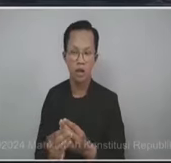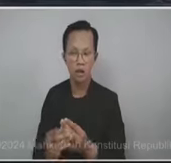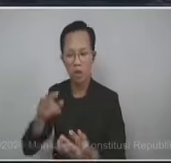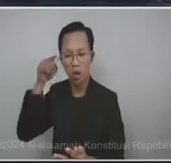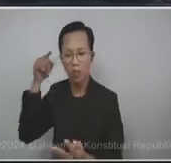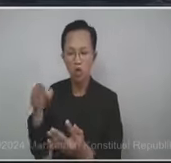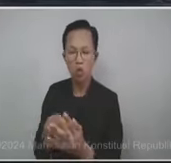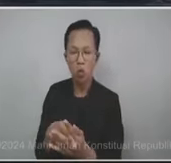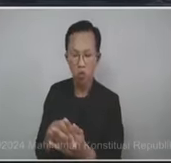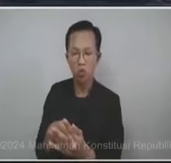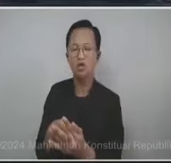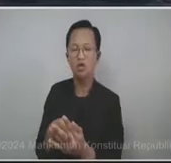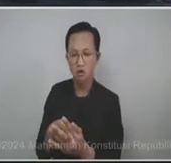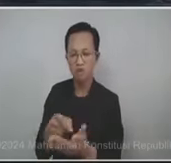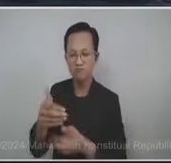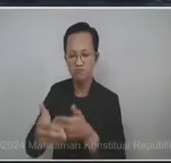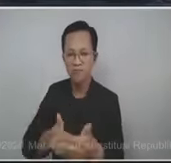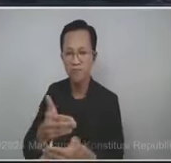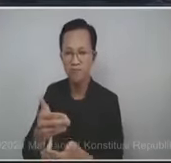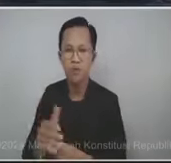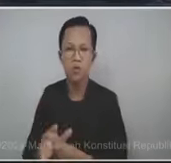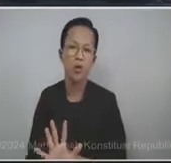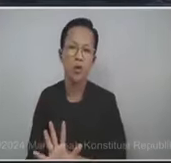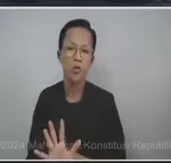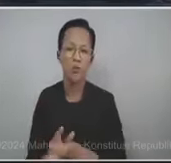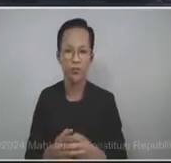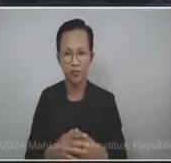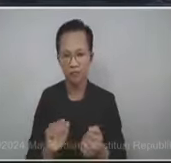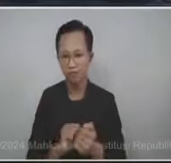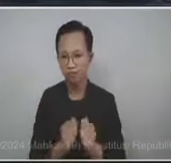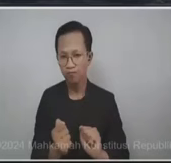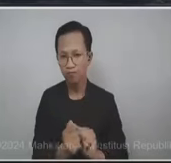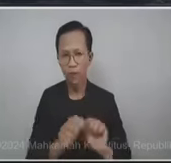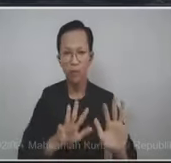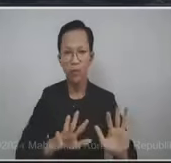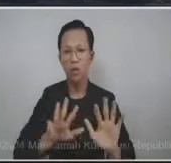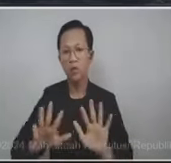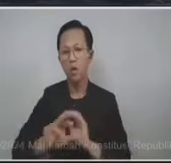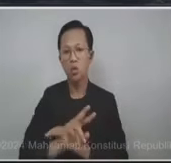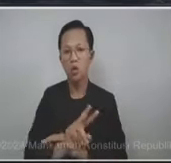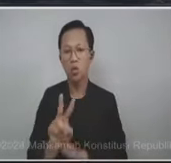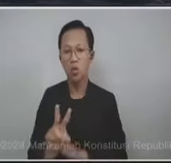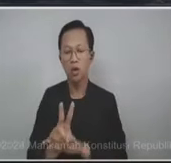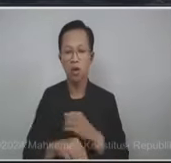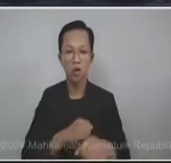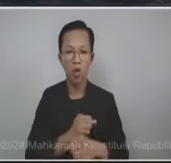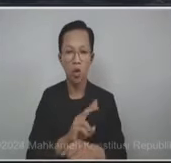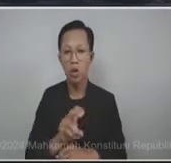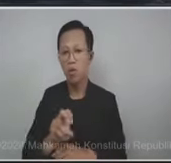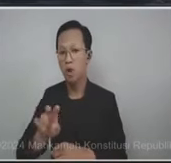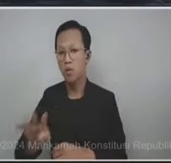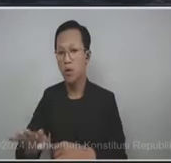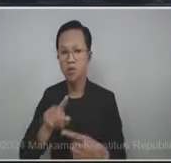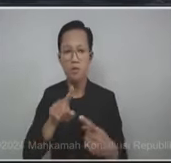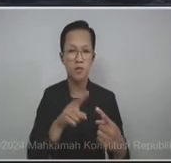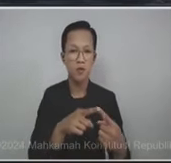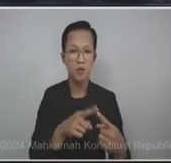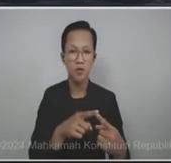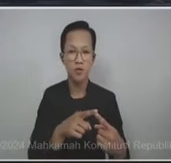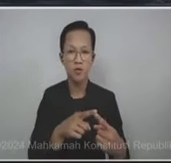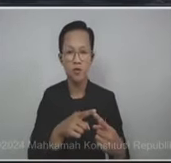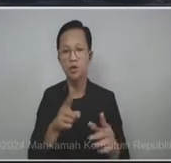suara perkara nomor 99/ar pu/ar datar 22 Romawi garising 2024 angka 1 dan angka